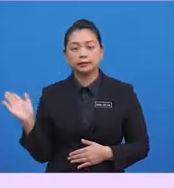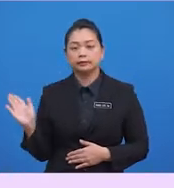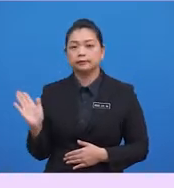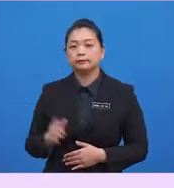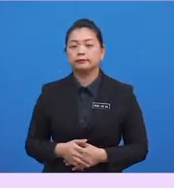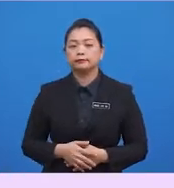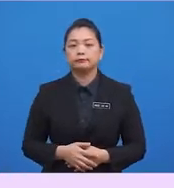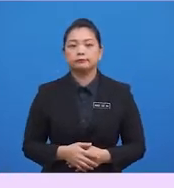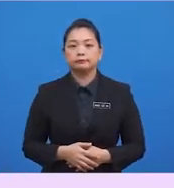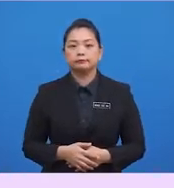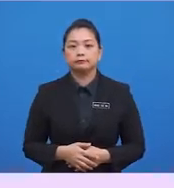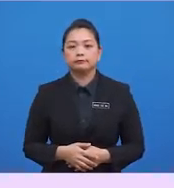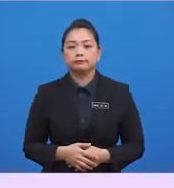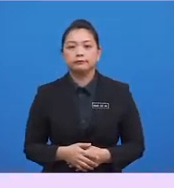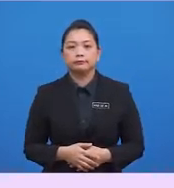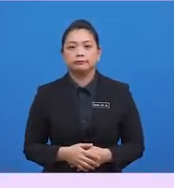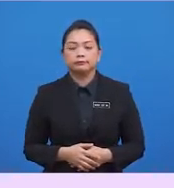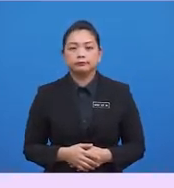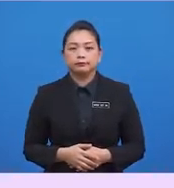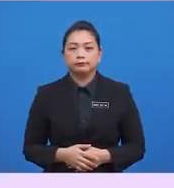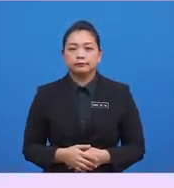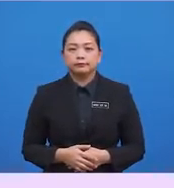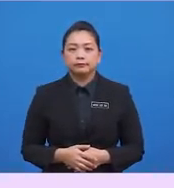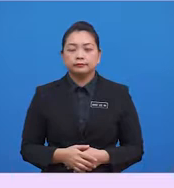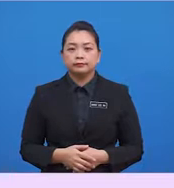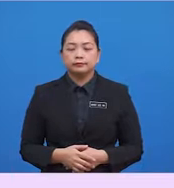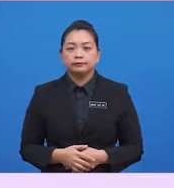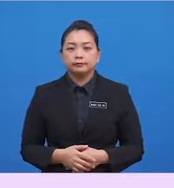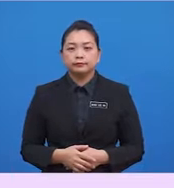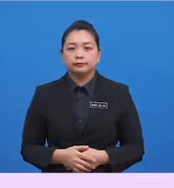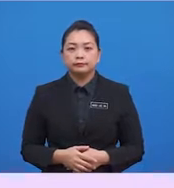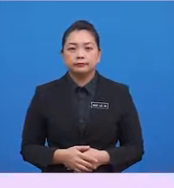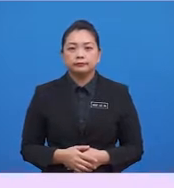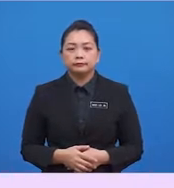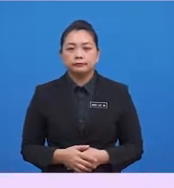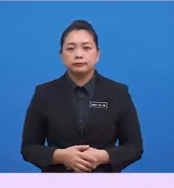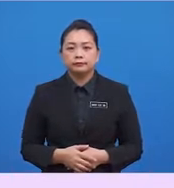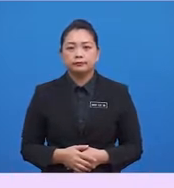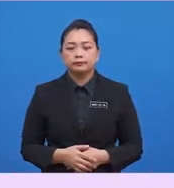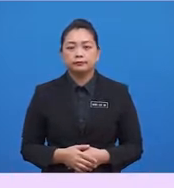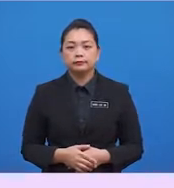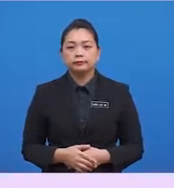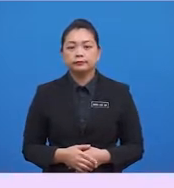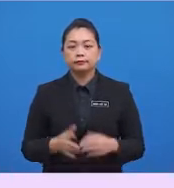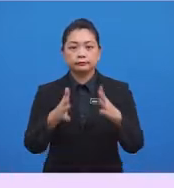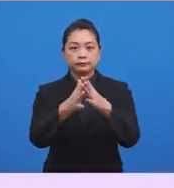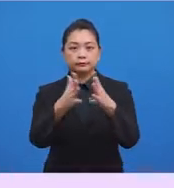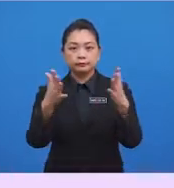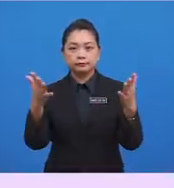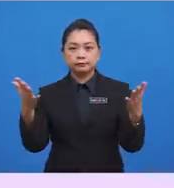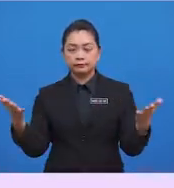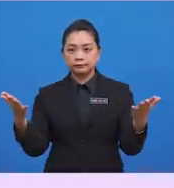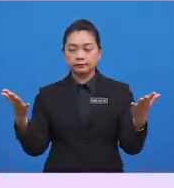daripada bukaan lipatan permukaan bentuk tiga dimensi ini. Ingat ya,